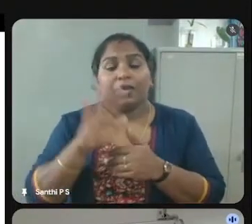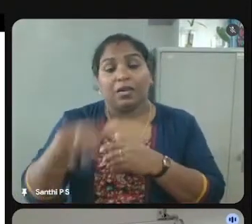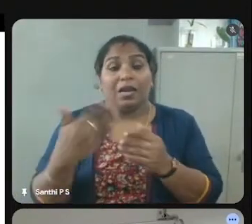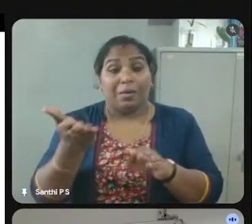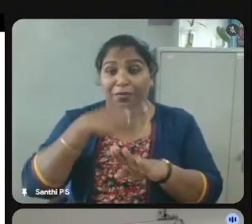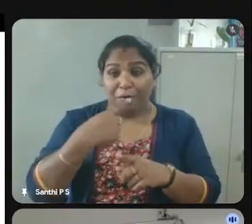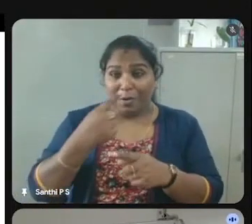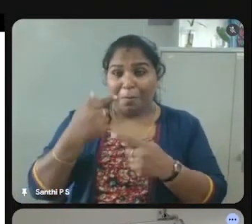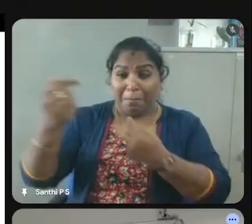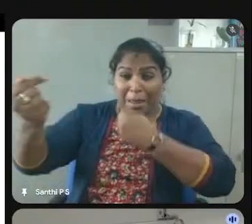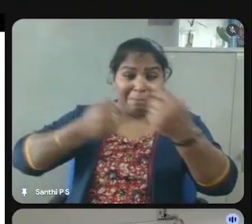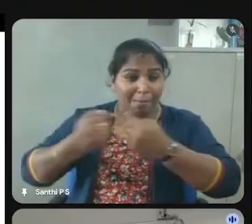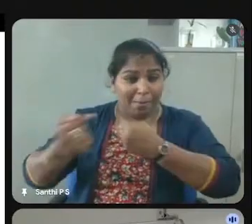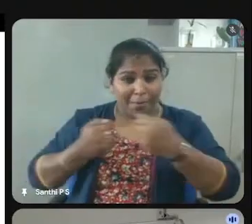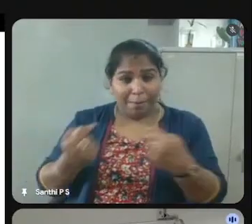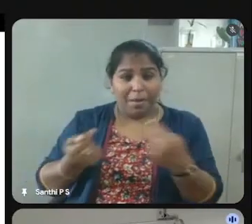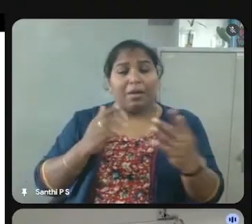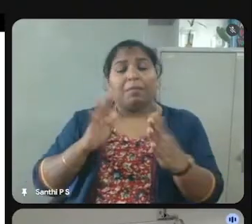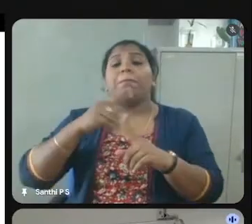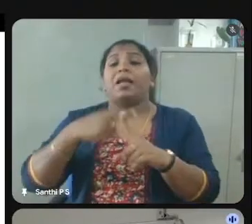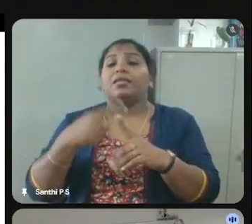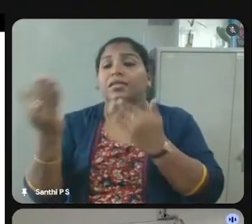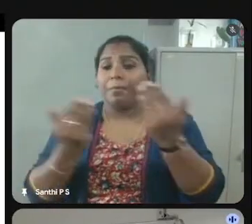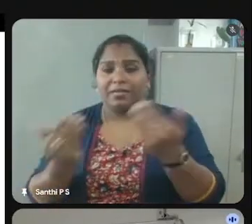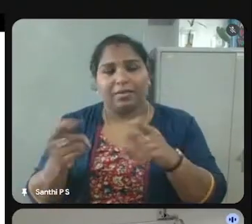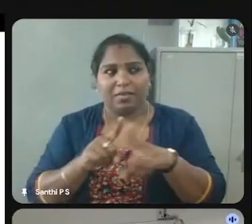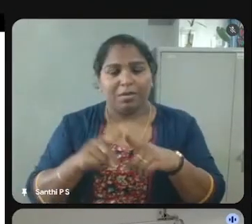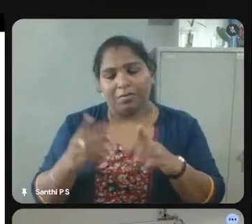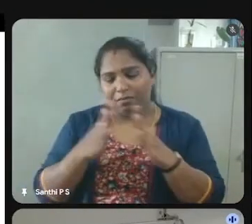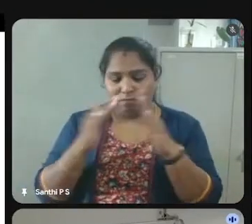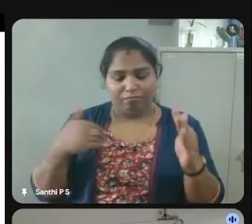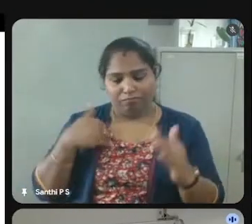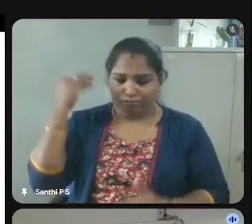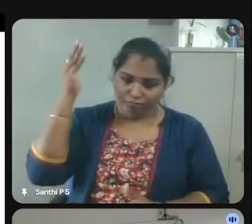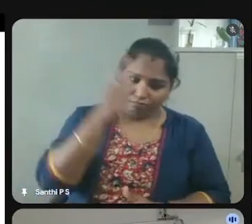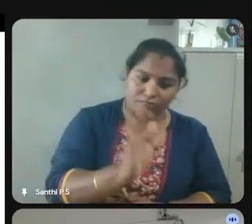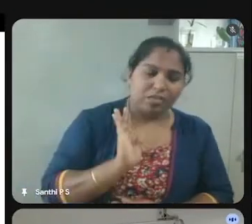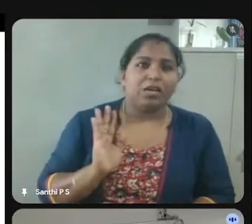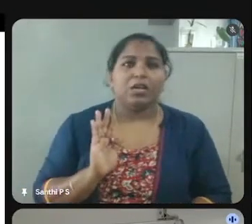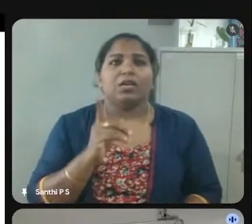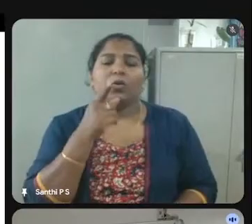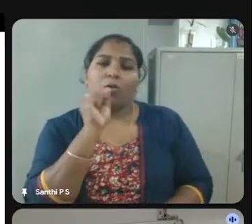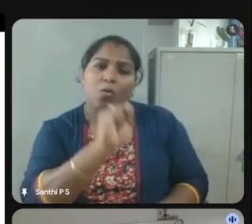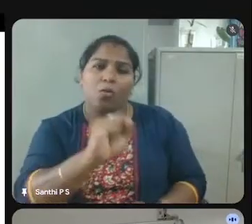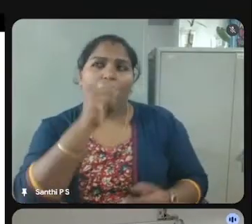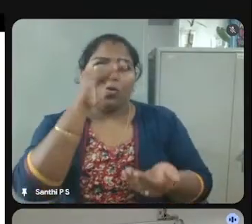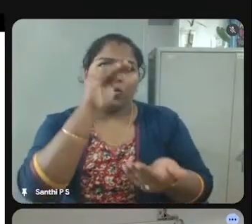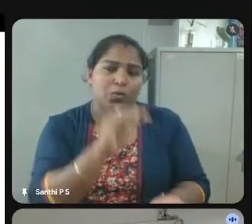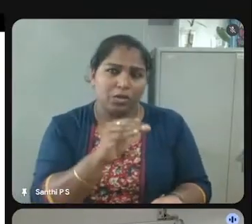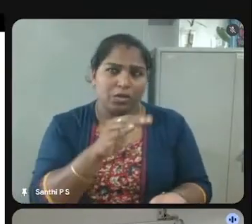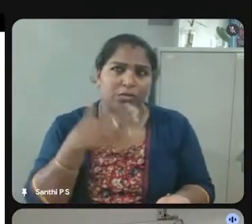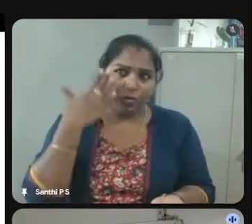മുന്നേ പറഞ്ഞു, നമ്മുടെ വീട്ടിൽ നിന്ന് പോരുമ്പോ അല്ലെങ്കിൽ നമുക്ക് അറിയുന്നവർ ചോദിക്കും, നിങ്ങളുടെ കുട്ടിയെ കൊണ്ടുപോയിട്ട് ഇത്ര നാളായി, കുട്ടിക്ക് മാറ്റമൊന്നുമില്ലേ,